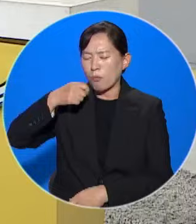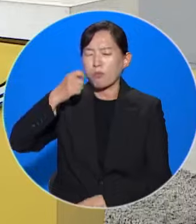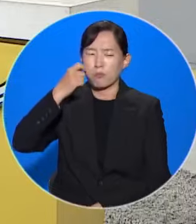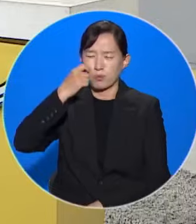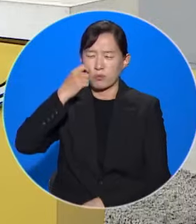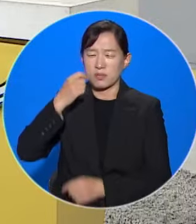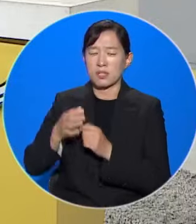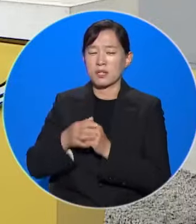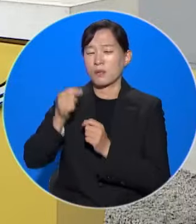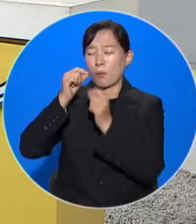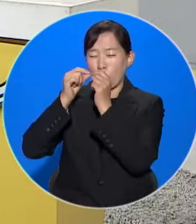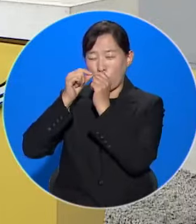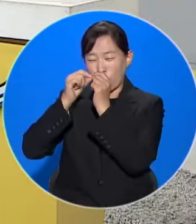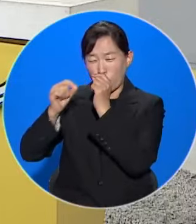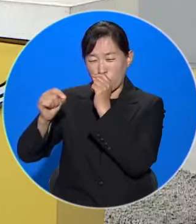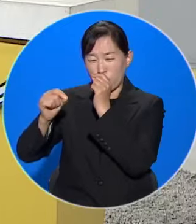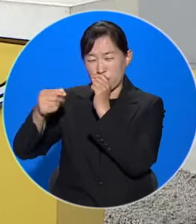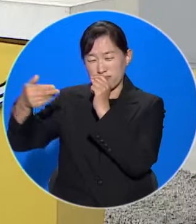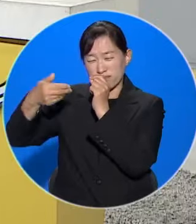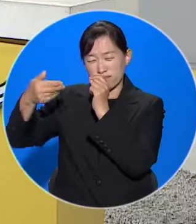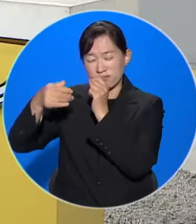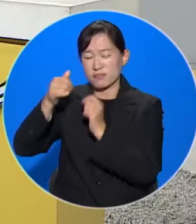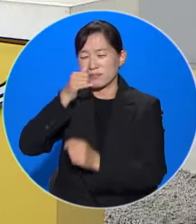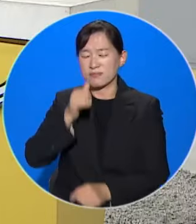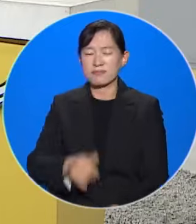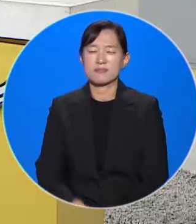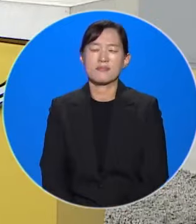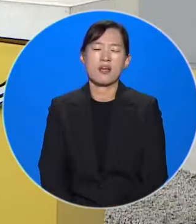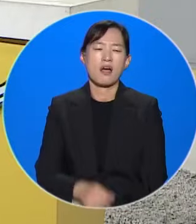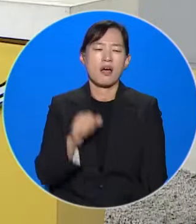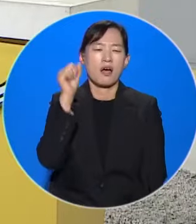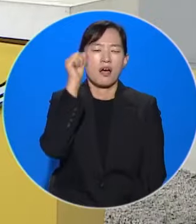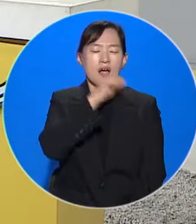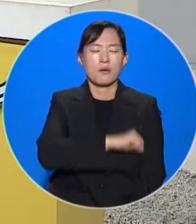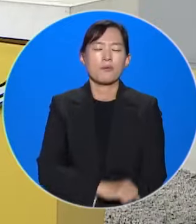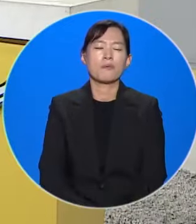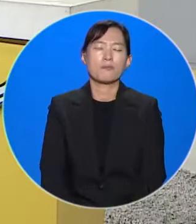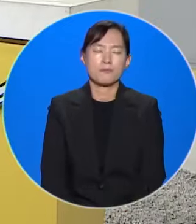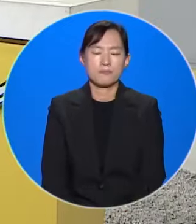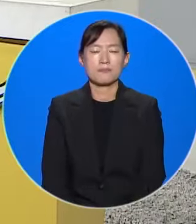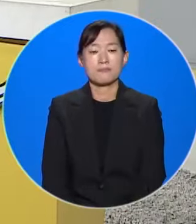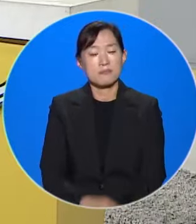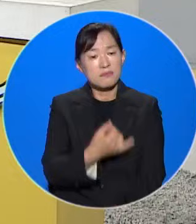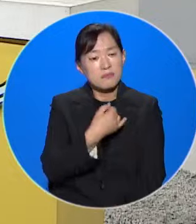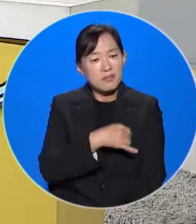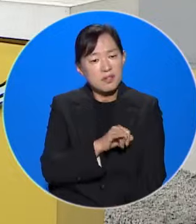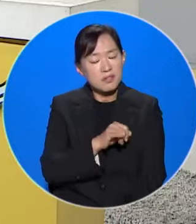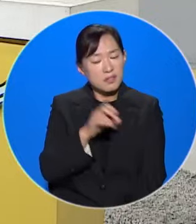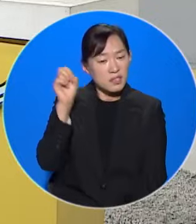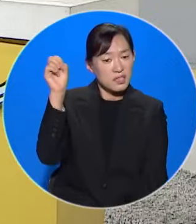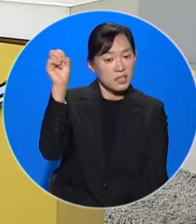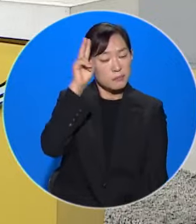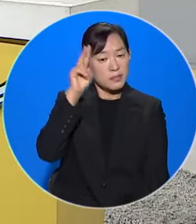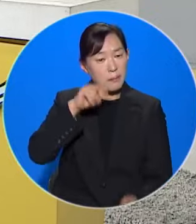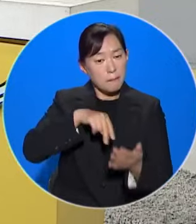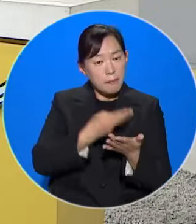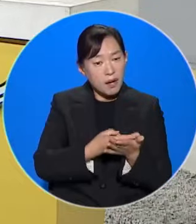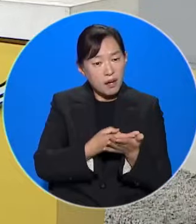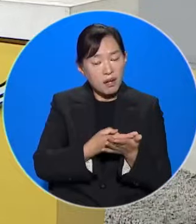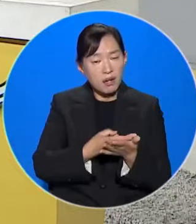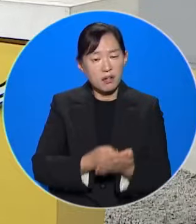그 콧줄로다가 네네. 먹고 있고요. 아유, 그렇군요. 네. 아니, 근데 네. 우리 따님이 네. 갑자기 쓰러진